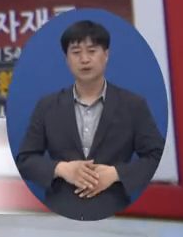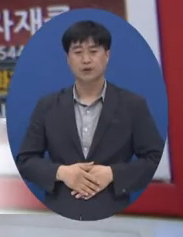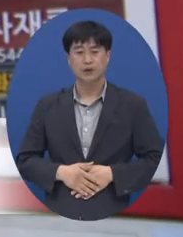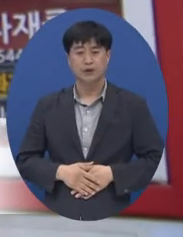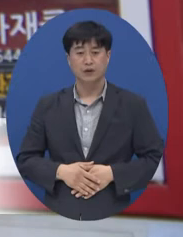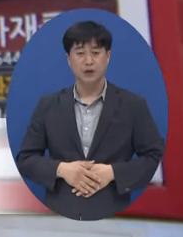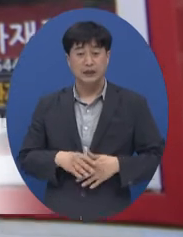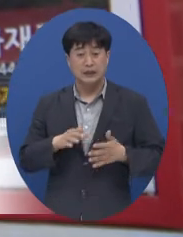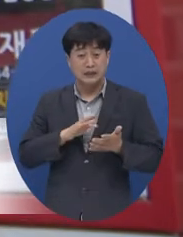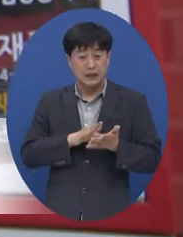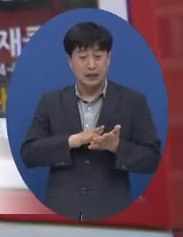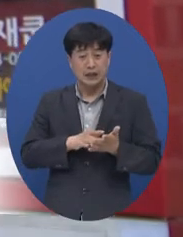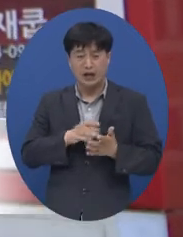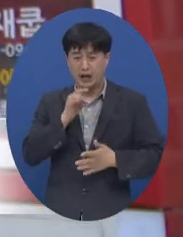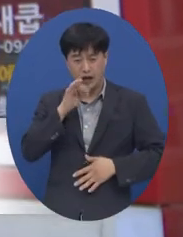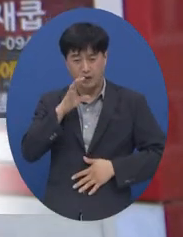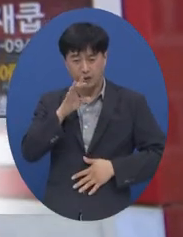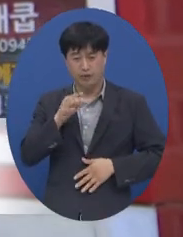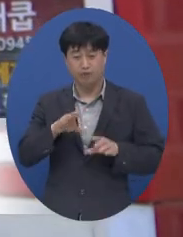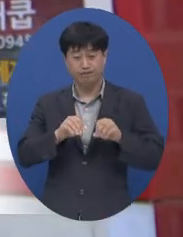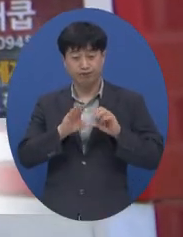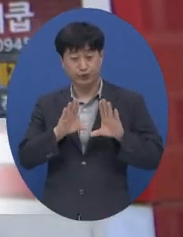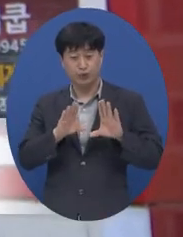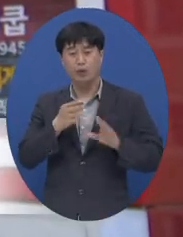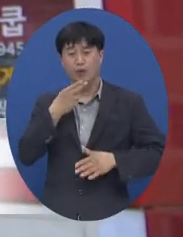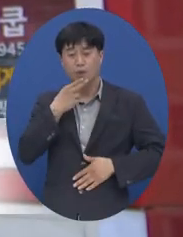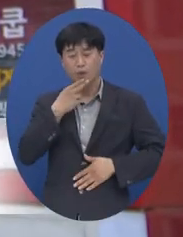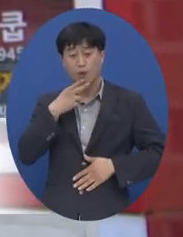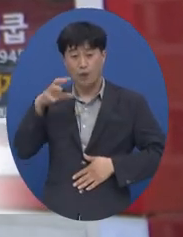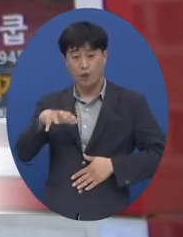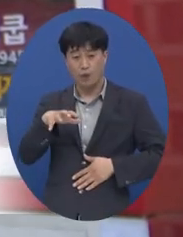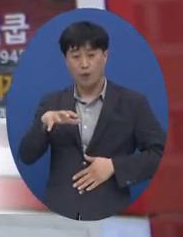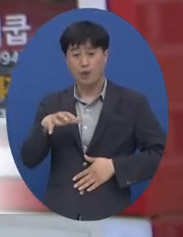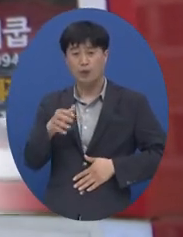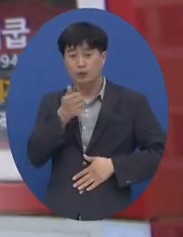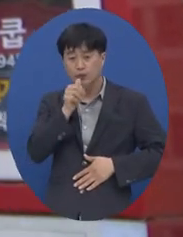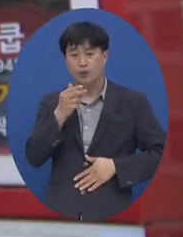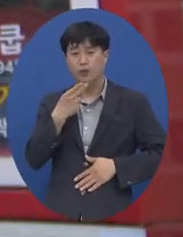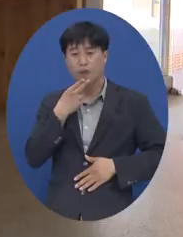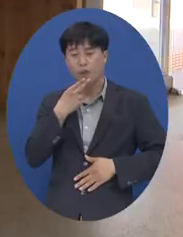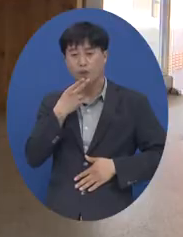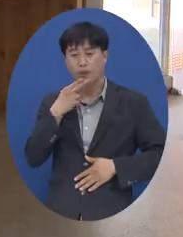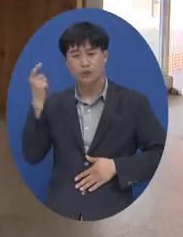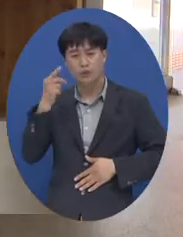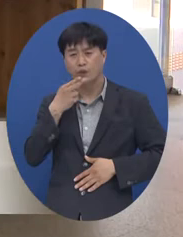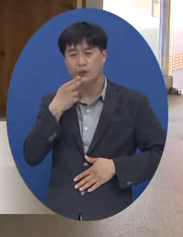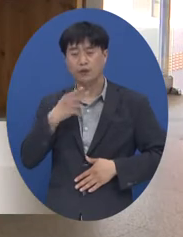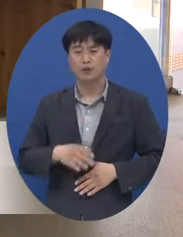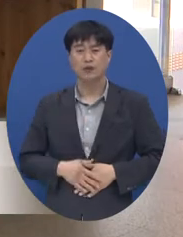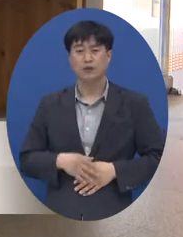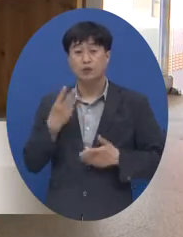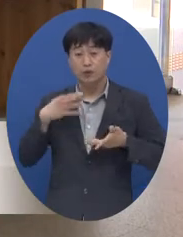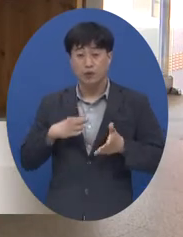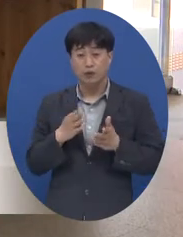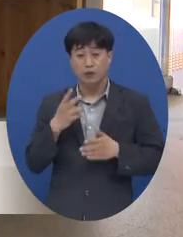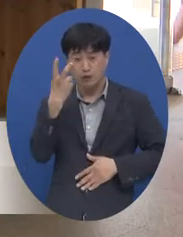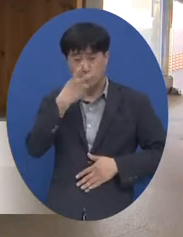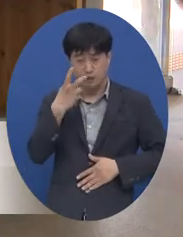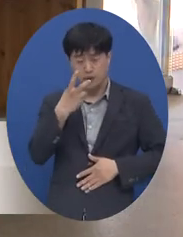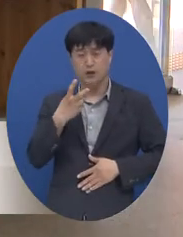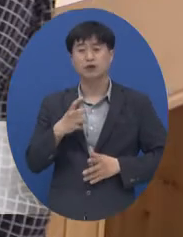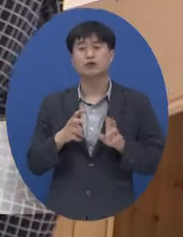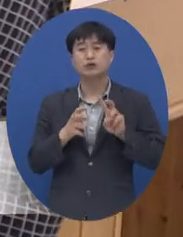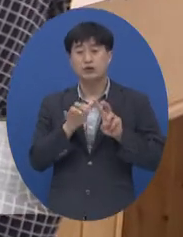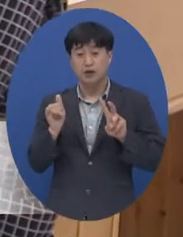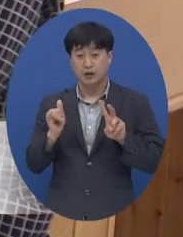배터리가 작동 안 해서 장비 안 켜지고 위치 안내 표시 없고 경보음도 안 울리니까. 경기도가 시민감사관 20여